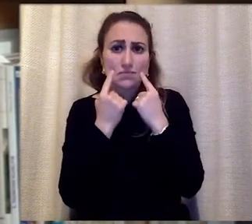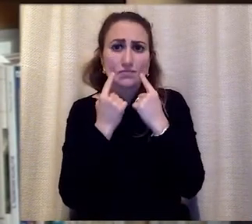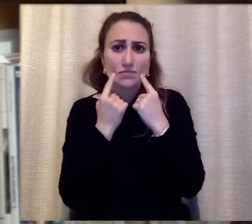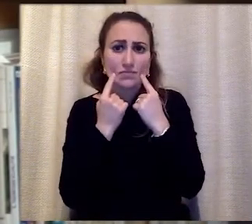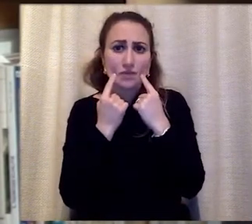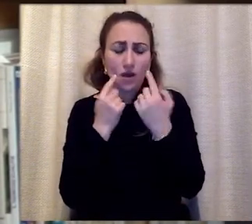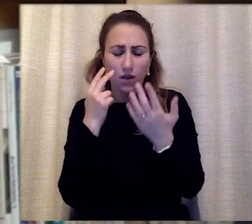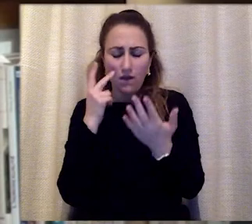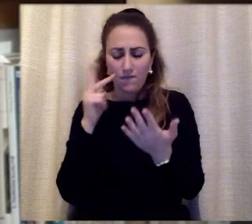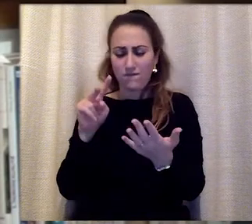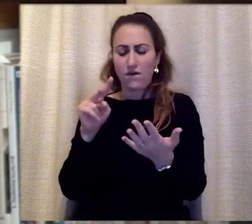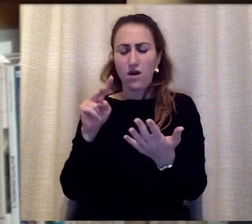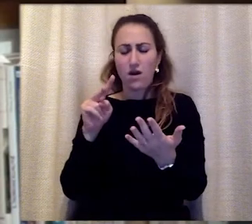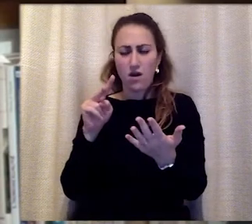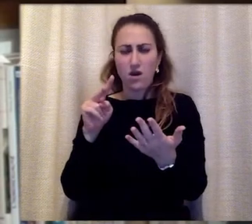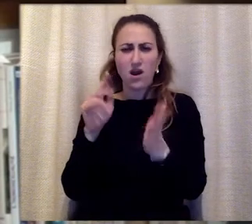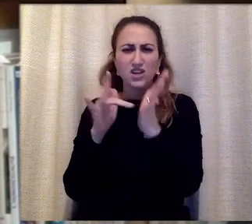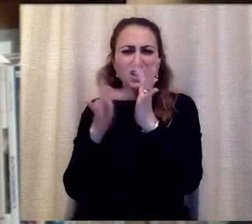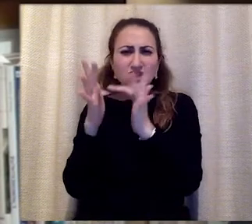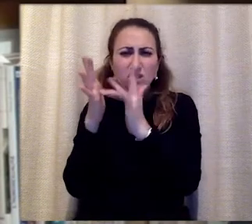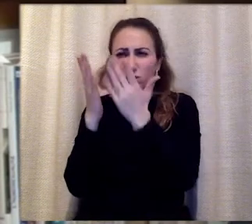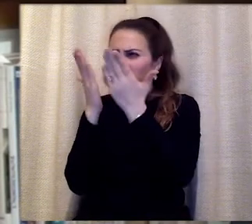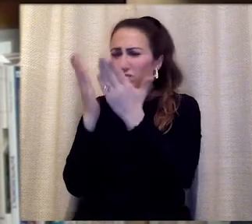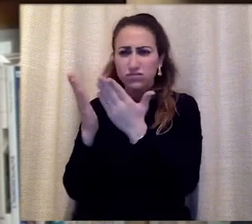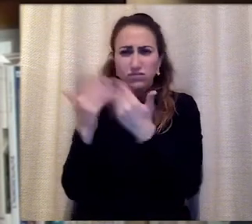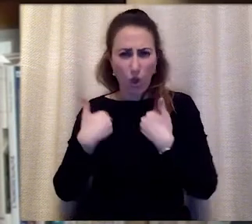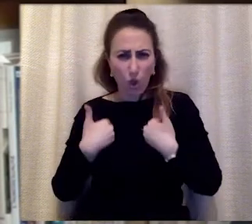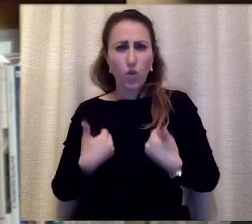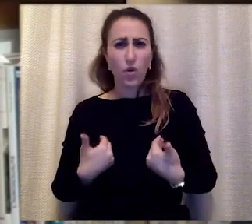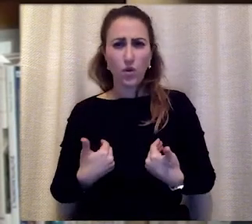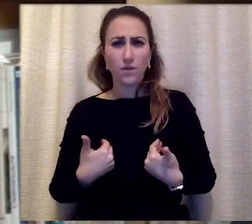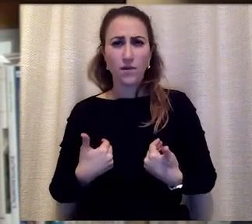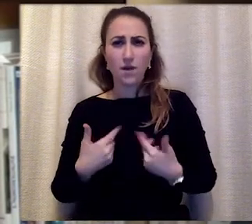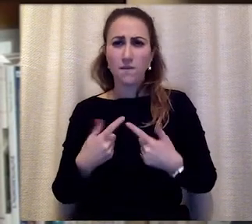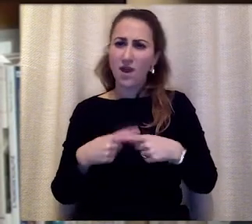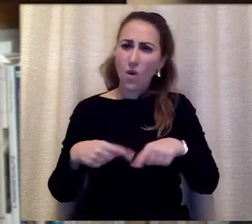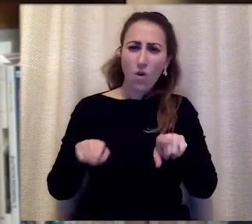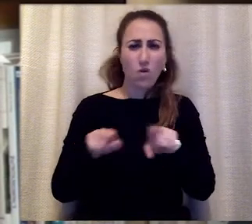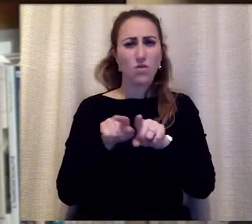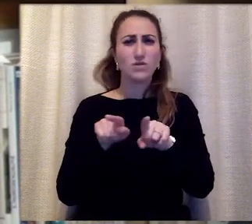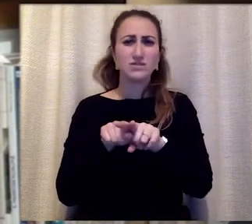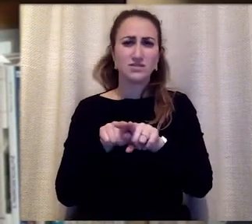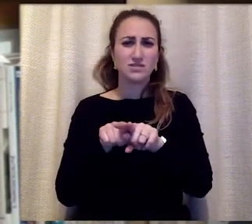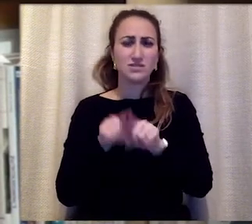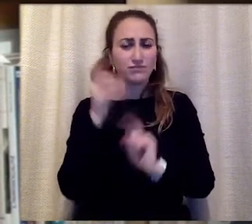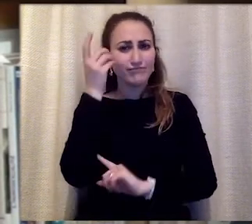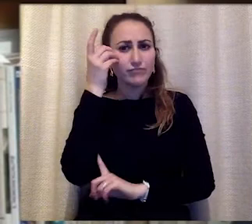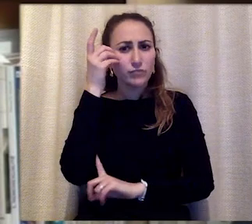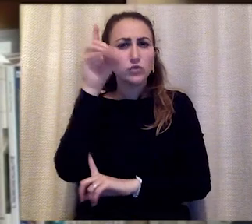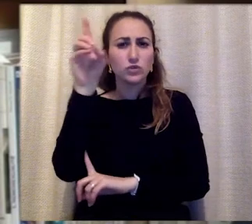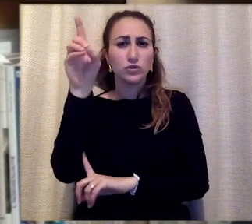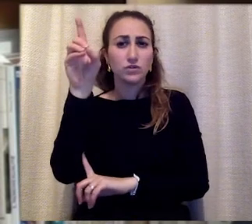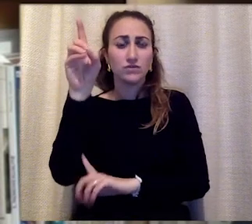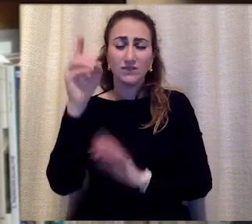fois l'humanité de Jésus, mais à la fois sa divinité. Jésus